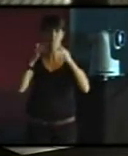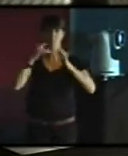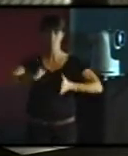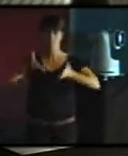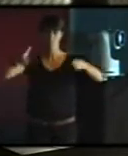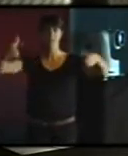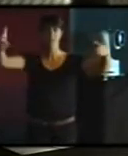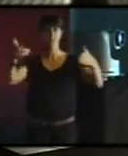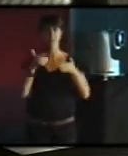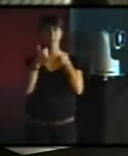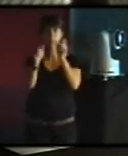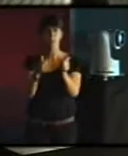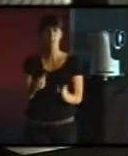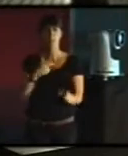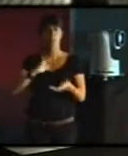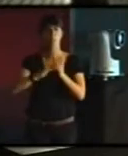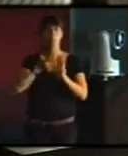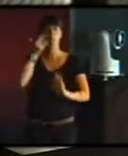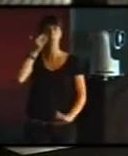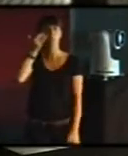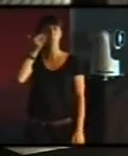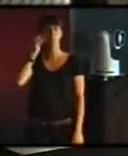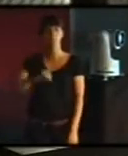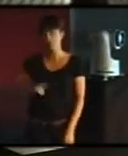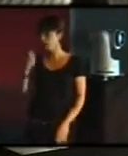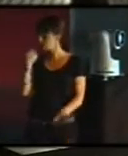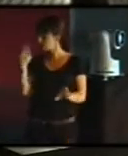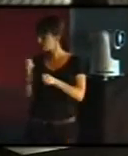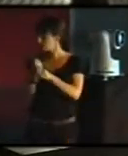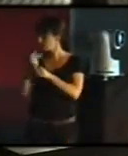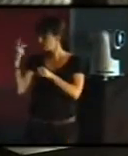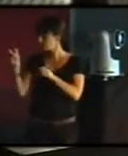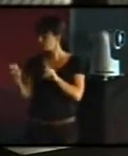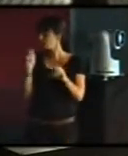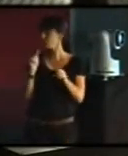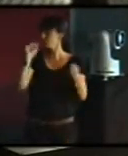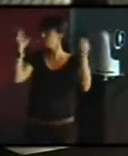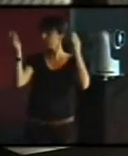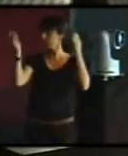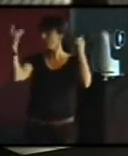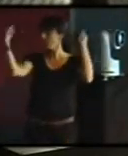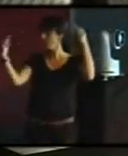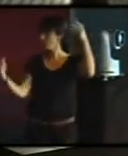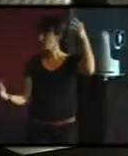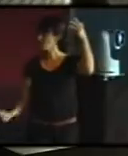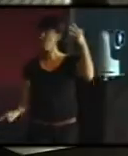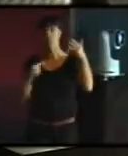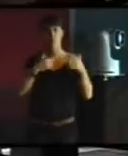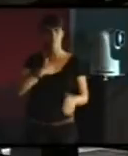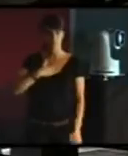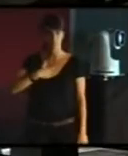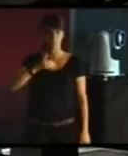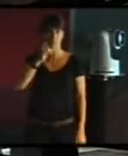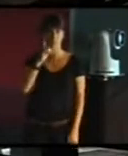accès. Donc je suis heureuse. Tandis que pour une forme inventée, que je n'ai jamais encore